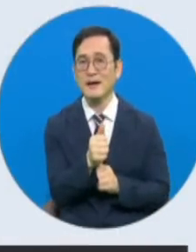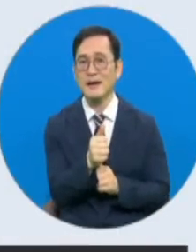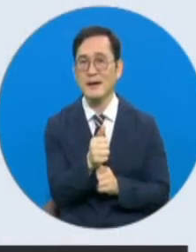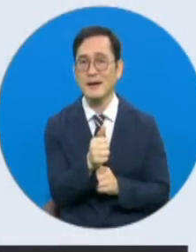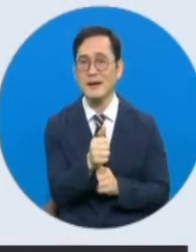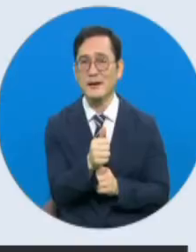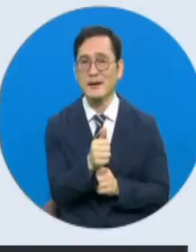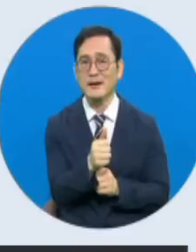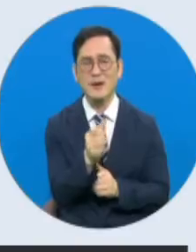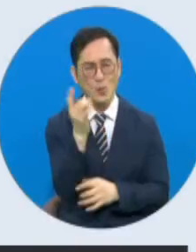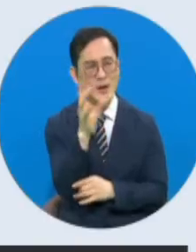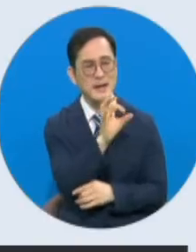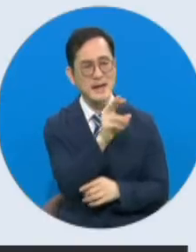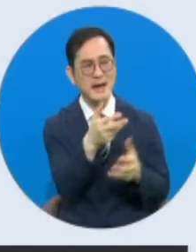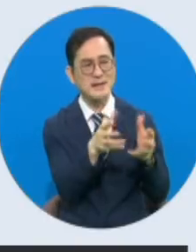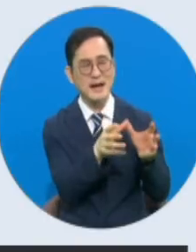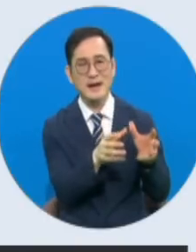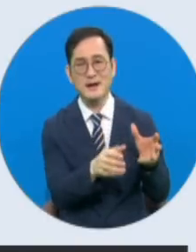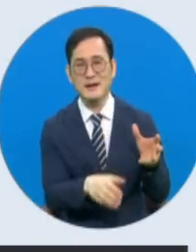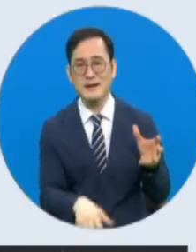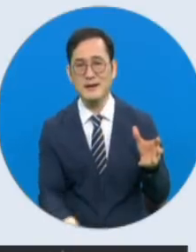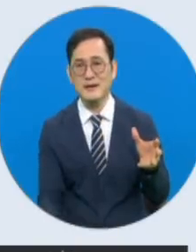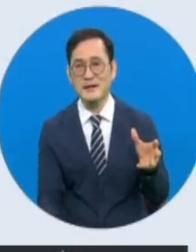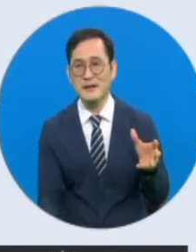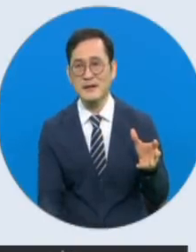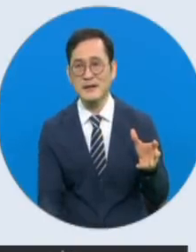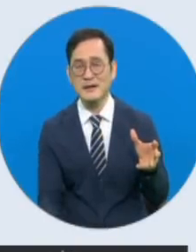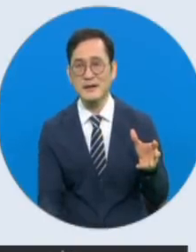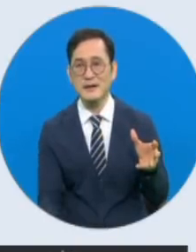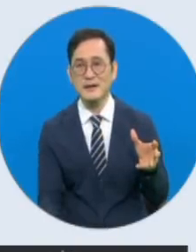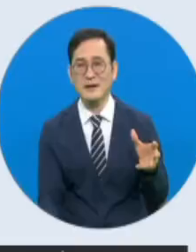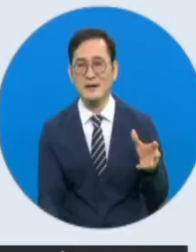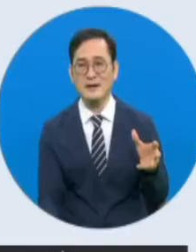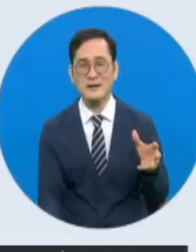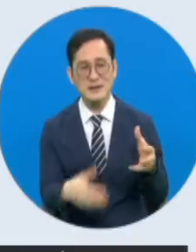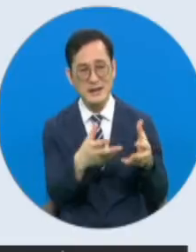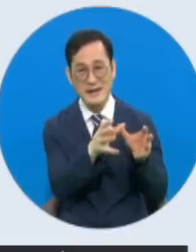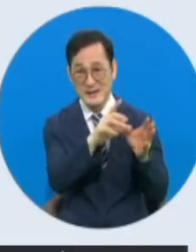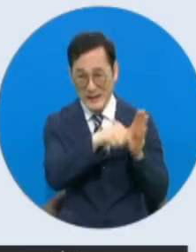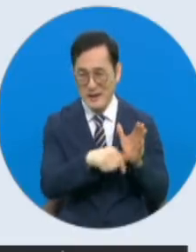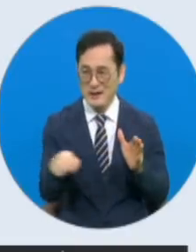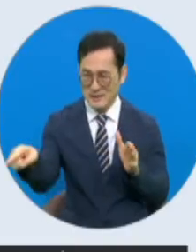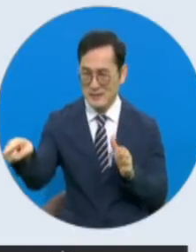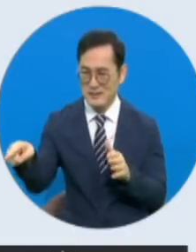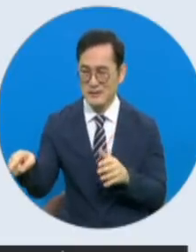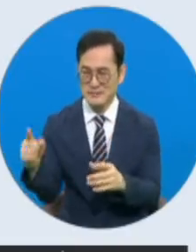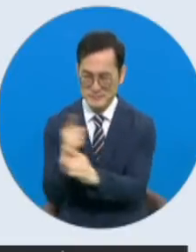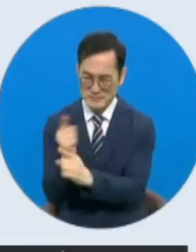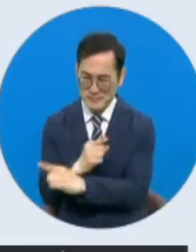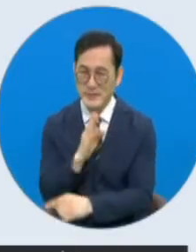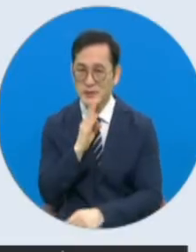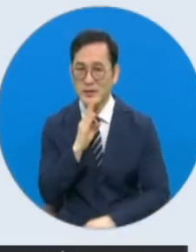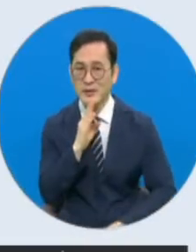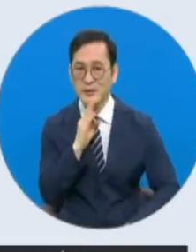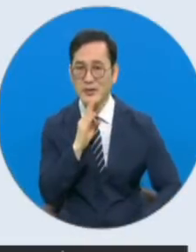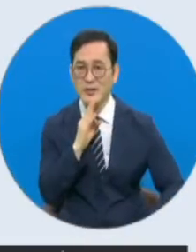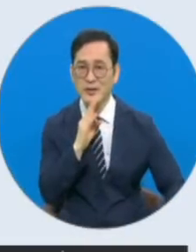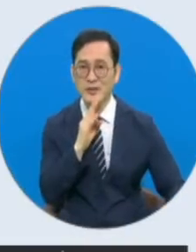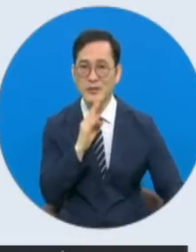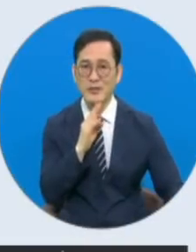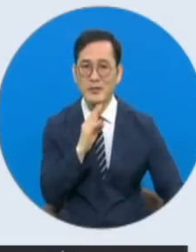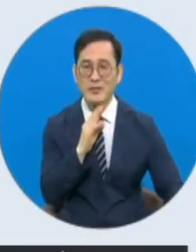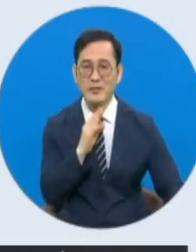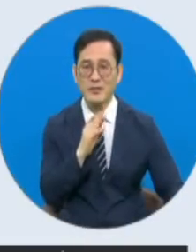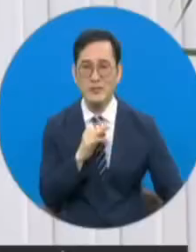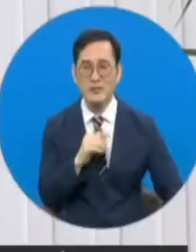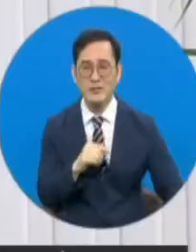야당이 가지고 있어서 저 방통위원장이 잘못하고 있는 것을 바로 잡았어야 되는데 여기에서 장재원 의원에게 과방위원장까지